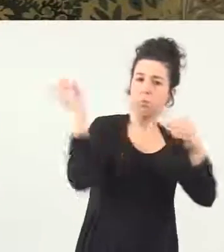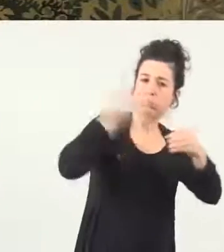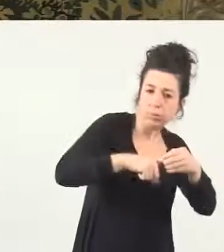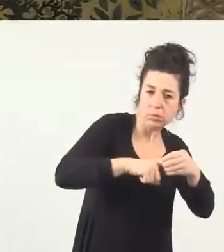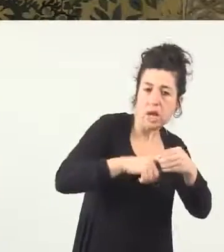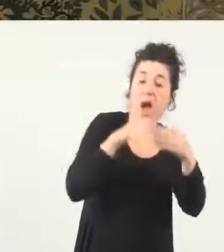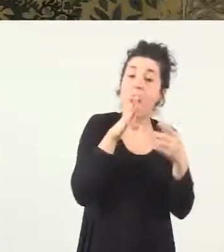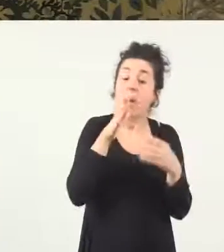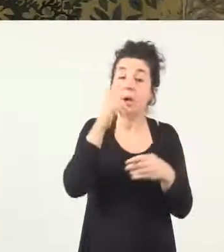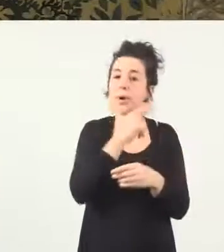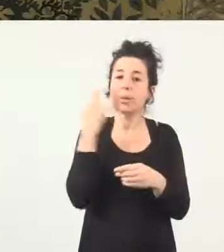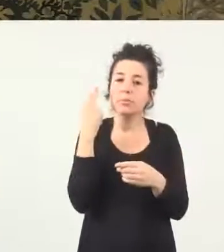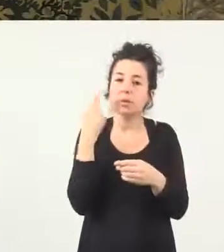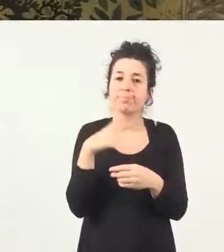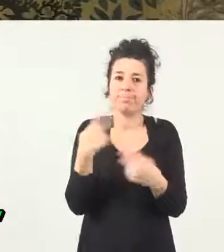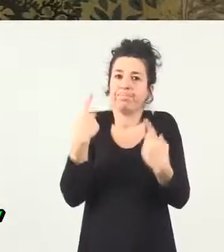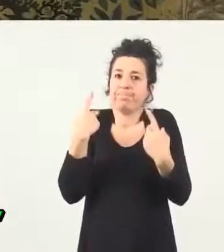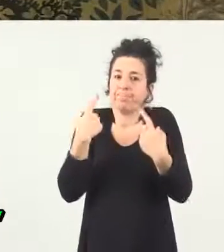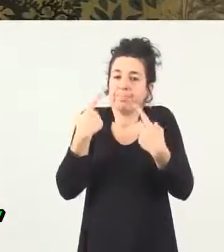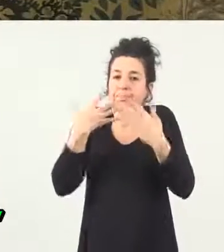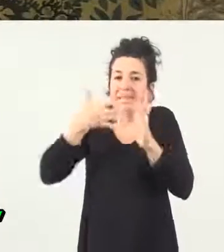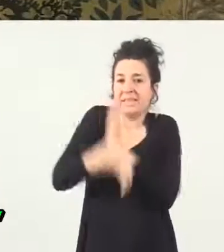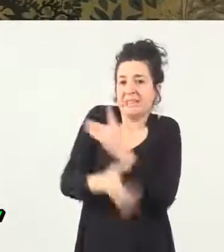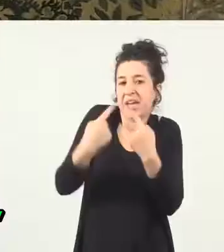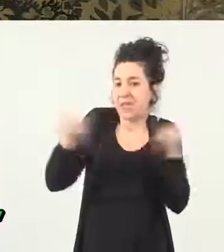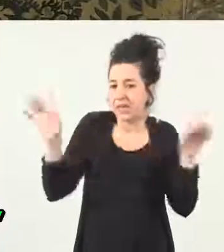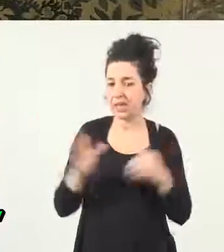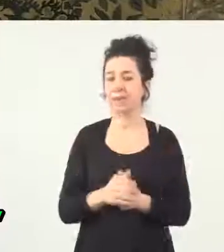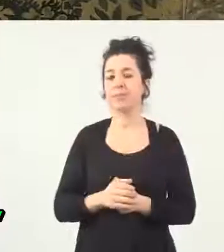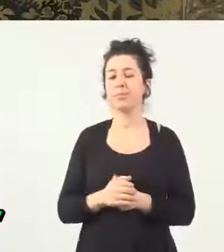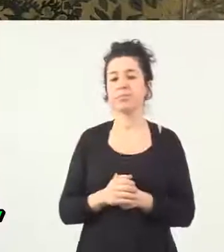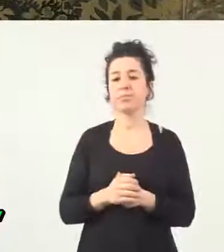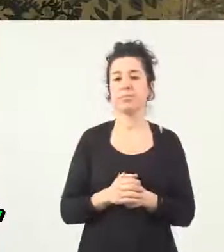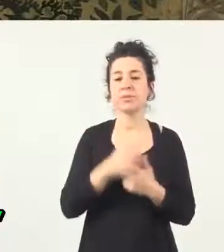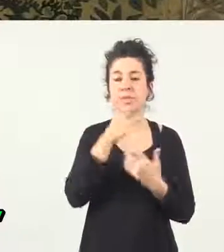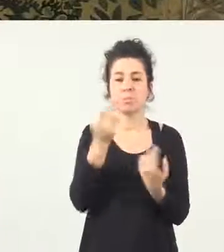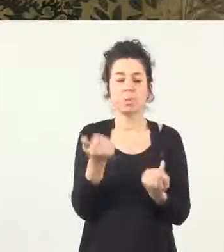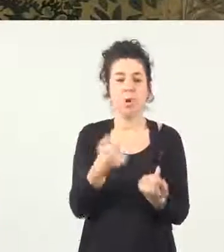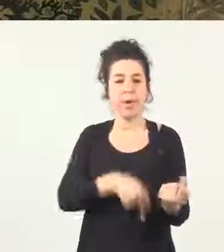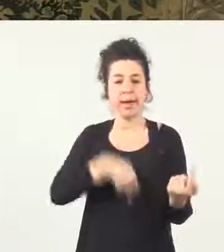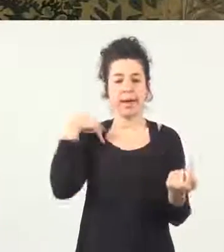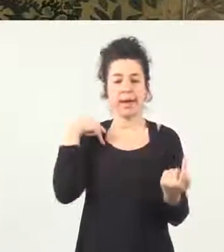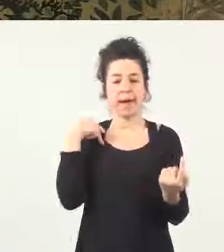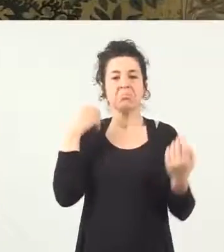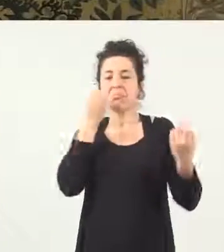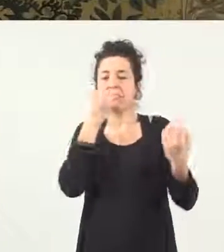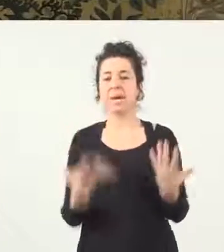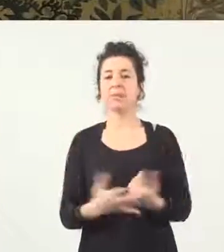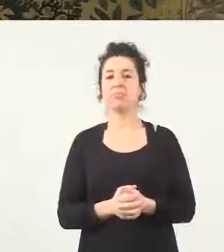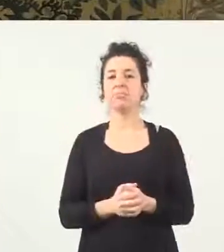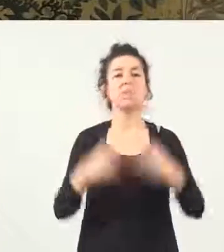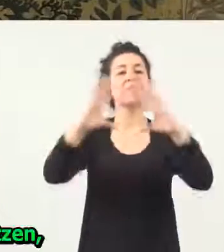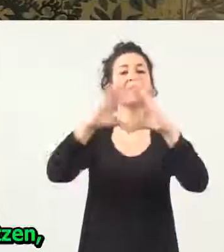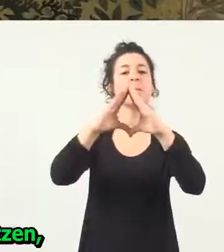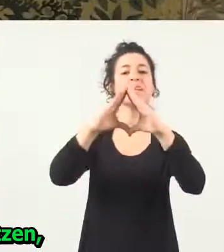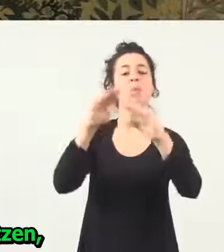Bale, bueno, hemen ditugu galdera batzuk eta modu, hola, norokorrean planteatuta, nik esango nuke, bale, orduan feminismoa nork zainduko